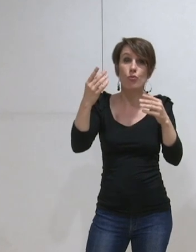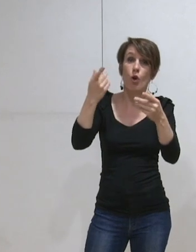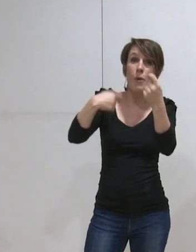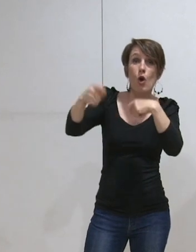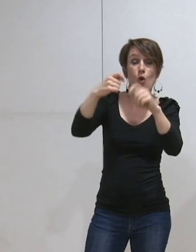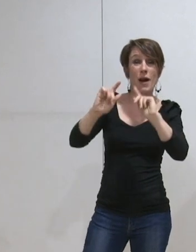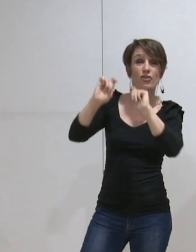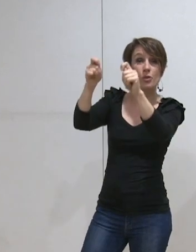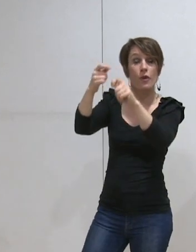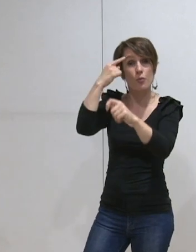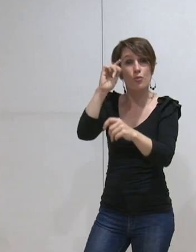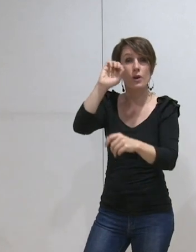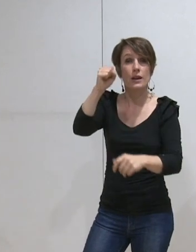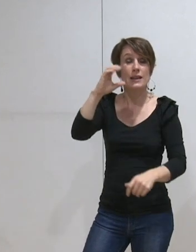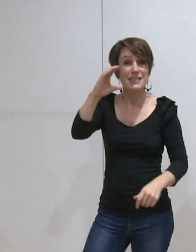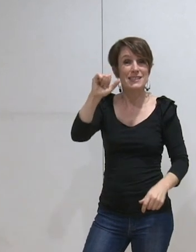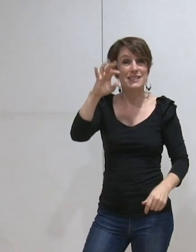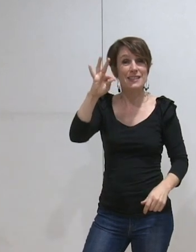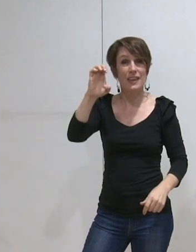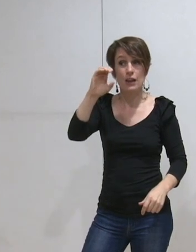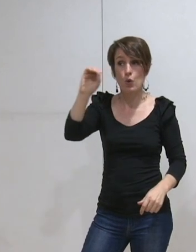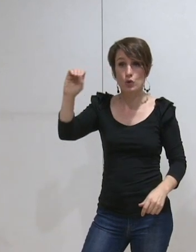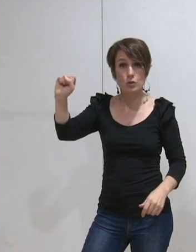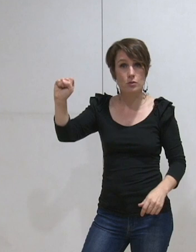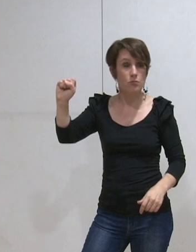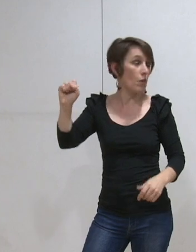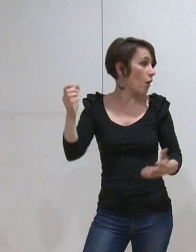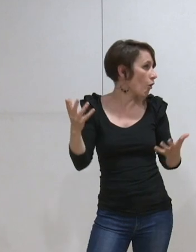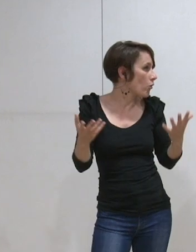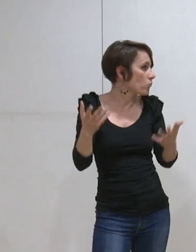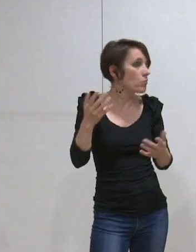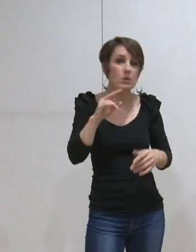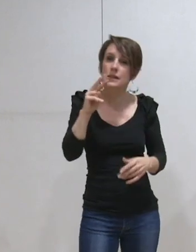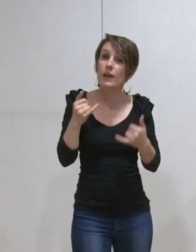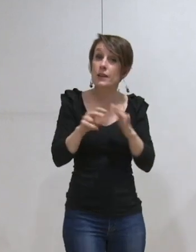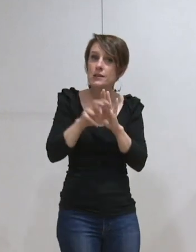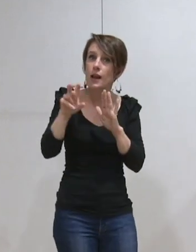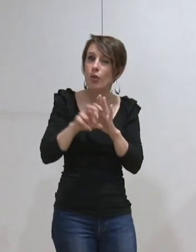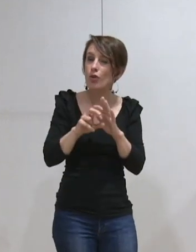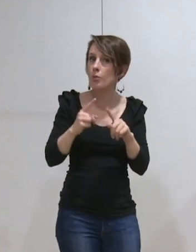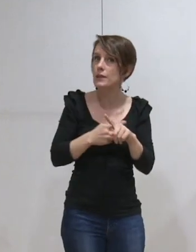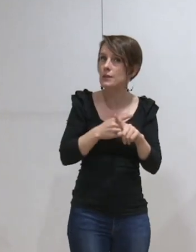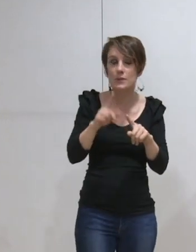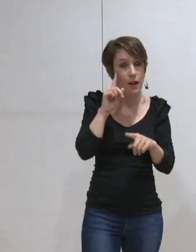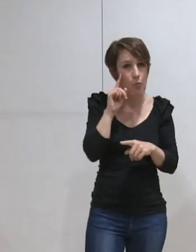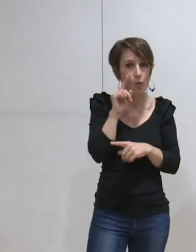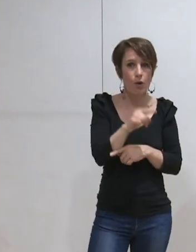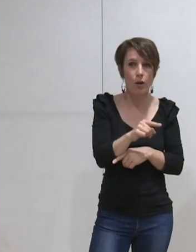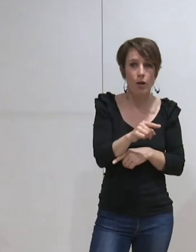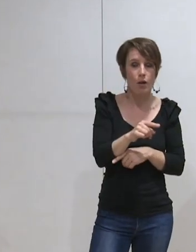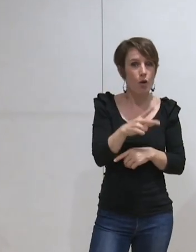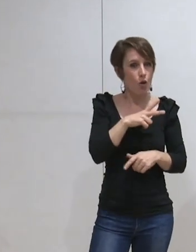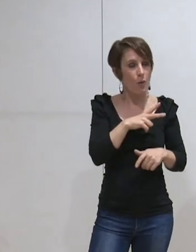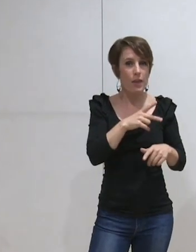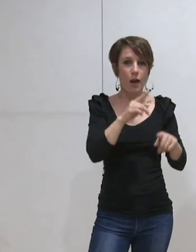fameux marché dont on att temp parler alors c'est vrai qu'à Grenoble c'est un petit peu bizarre on libéral liste des choses et puis on conserve le personnel à mon